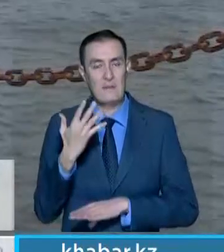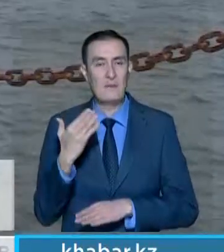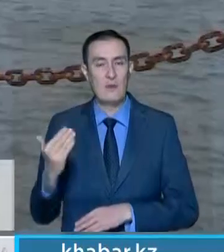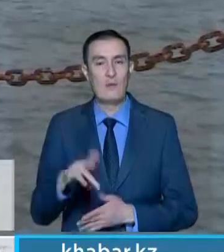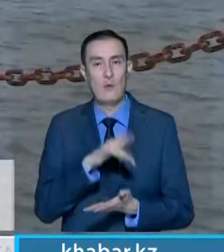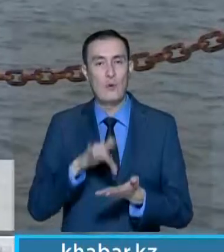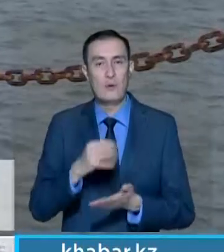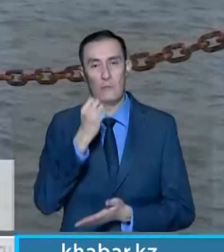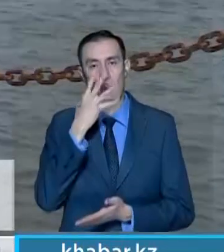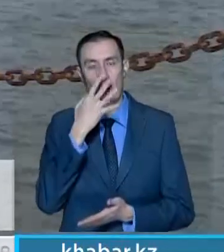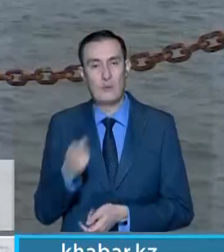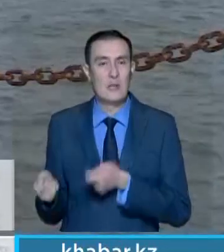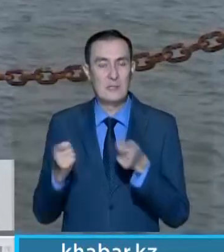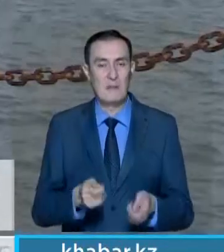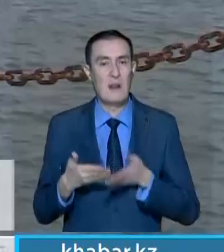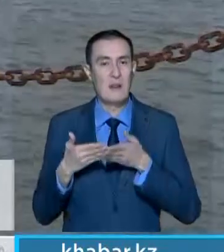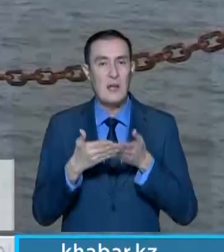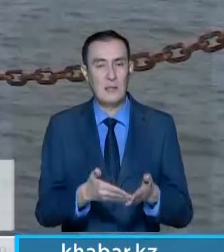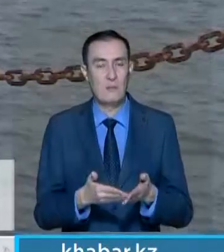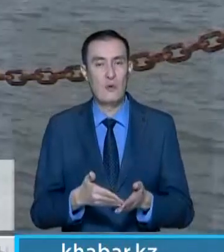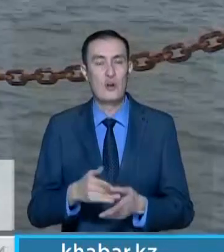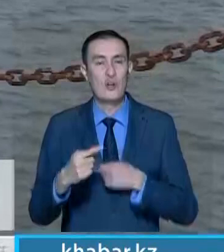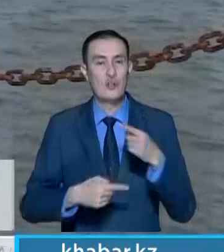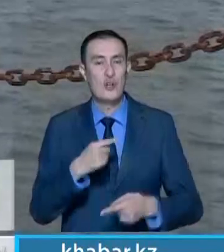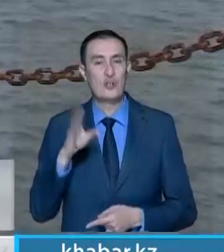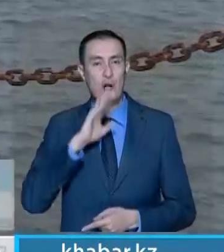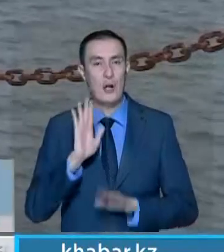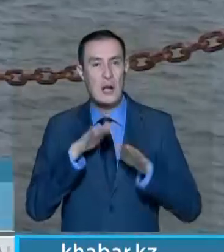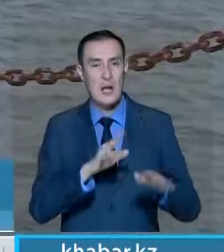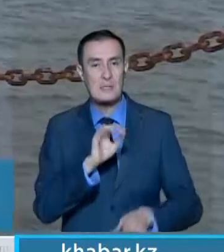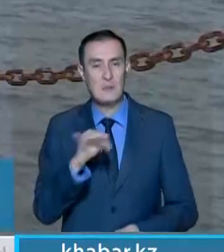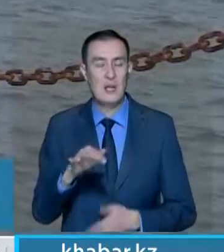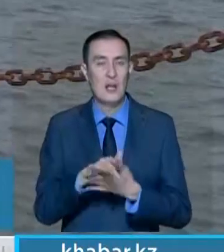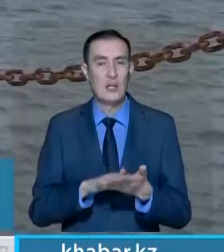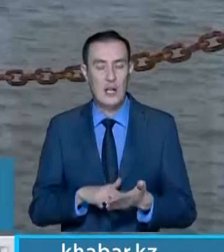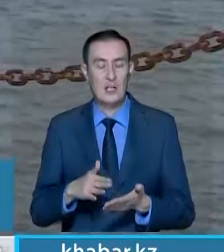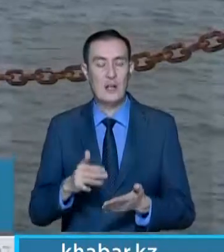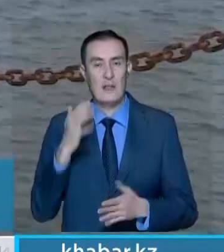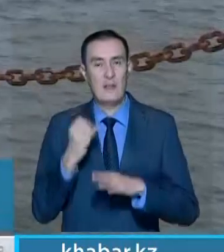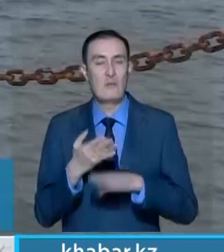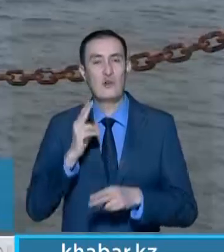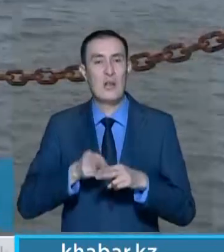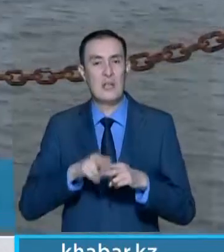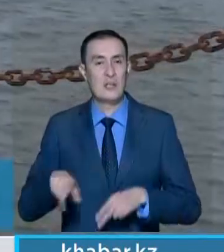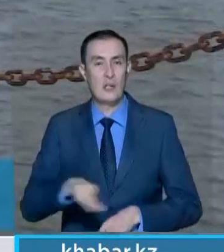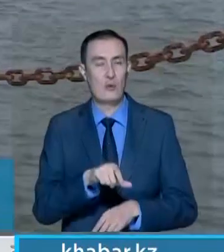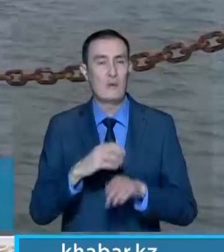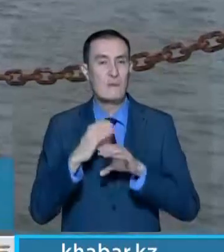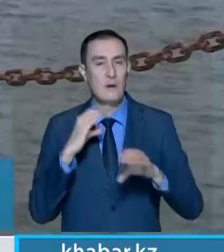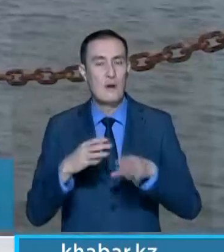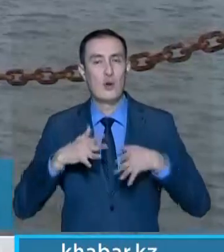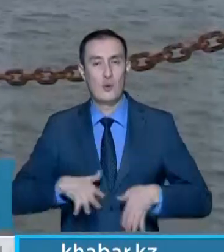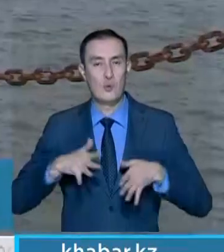Баку, из Актау доставили танкерами по Каспийскому морю. Дальше наша нефть пойдет по железной дороге в Грузию